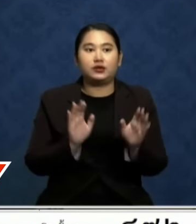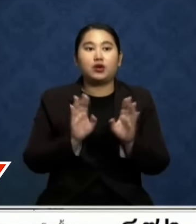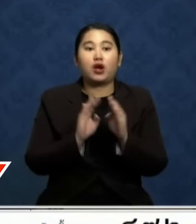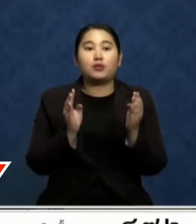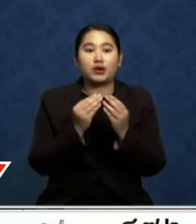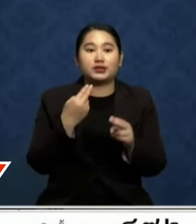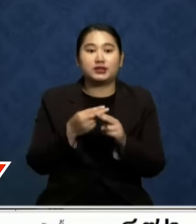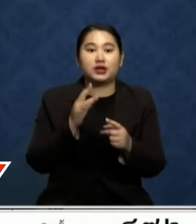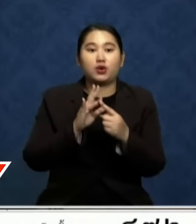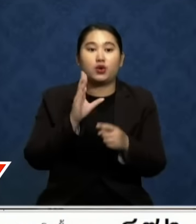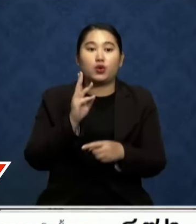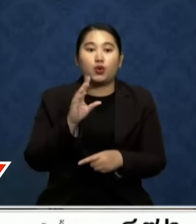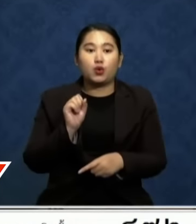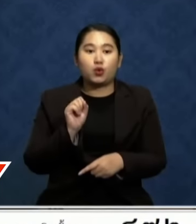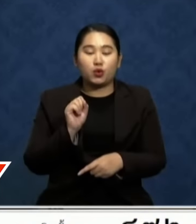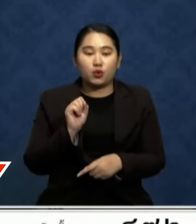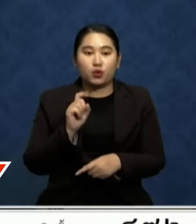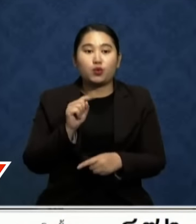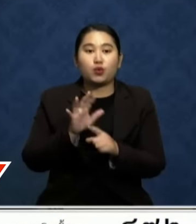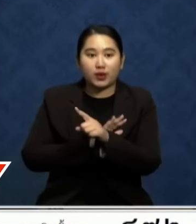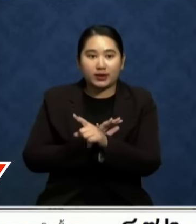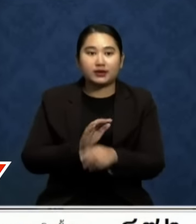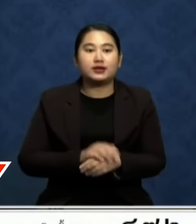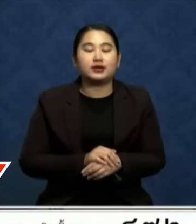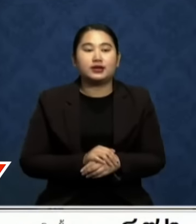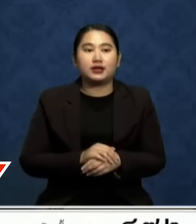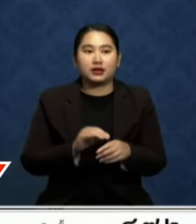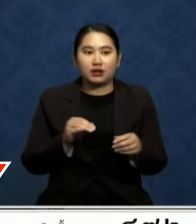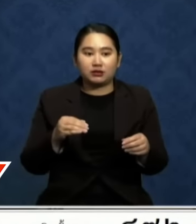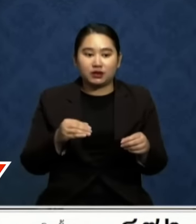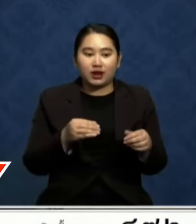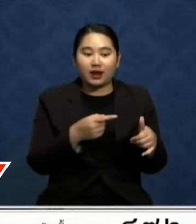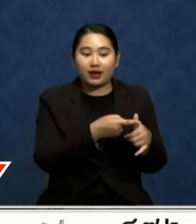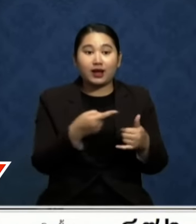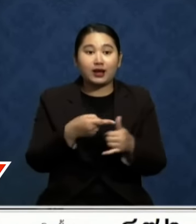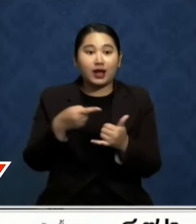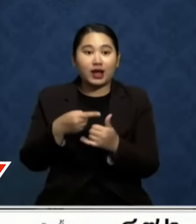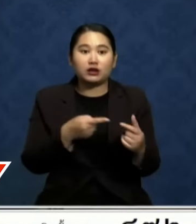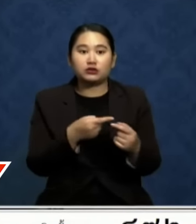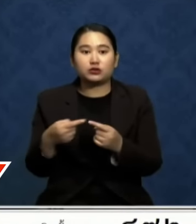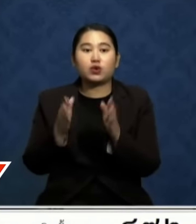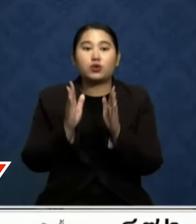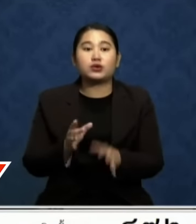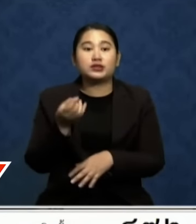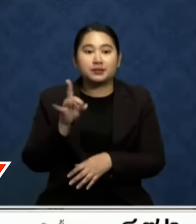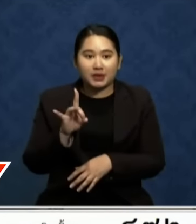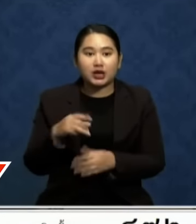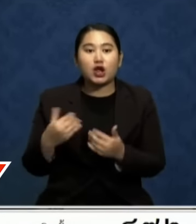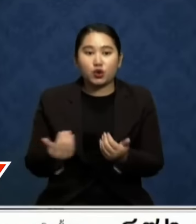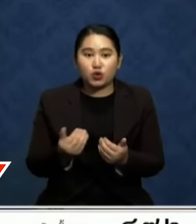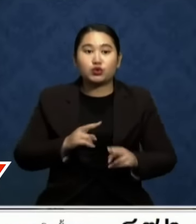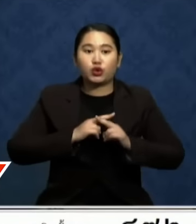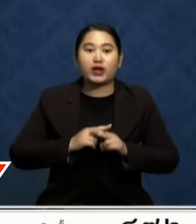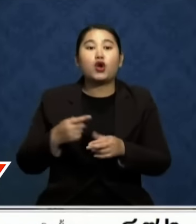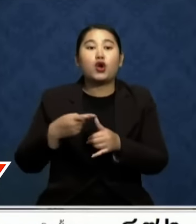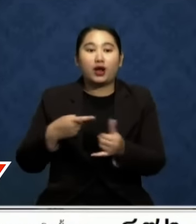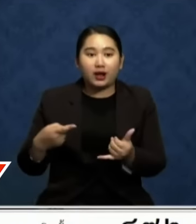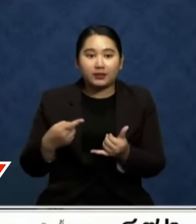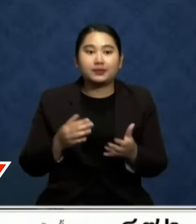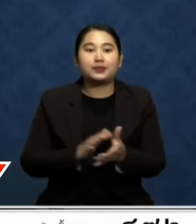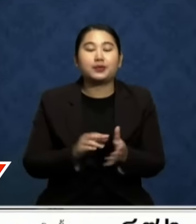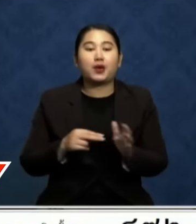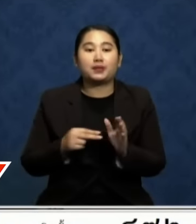ที่เป็นฆาตกรต่อเนื่องสามีภรรยาฆาตกรต่อเนื่อง18คนและหนึ่งในนั้นเป็นลูกสาวของตัวเองซึ่งในตัวภรร